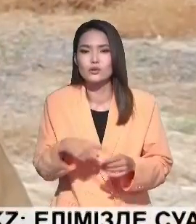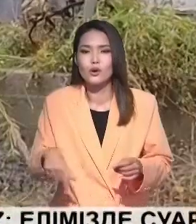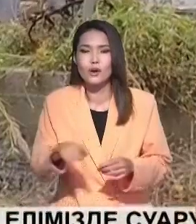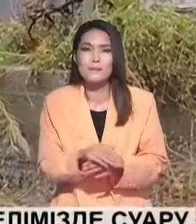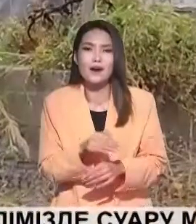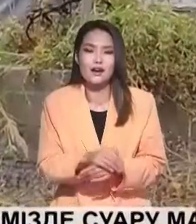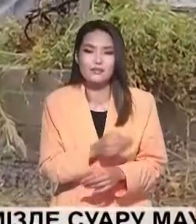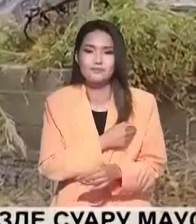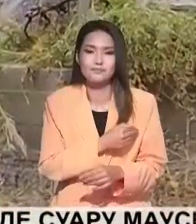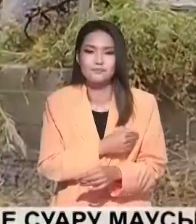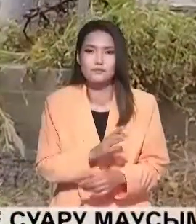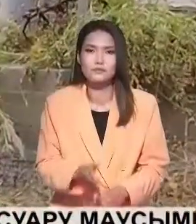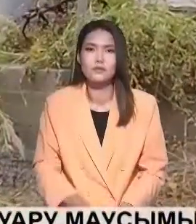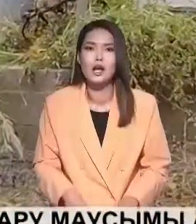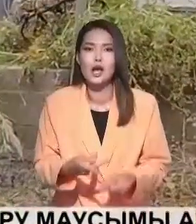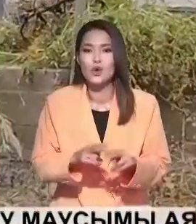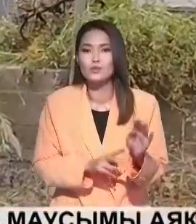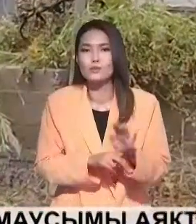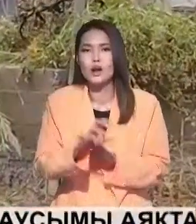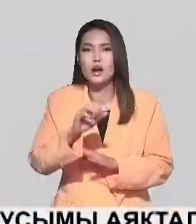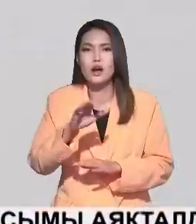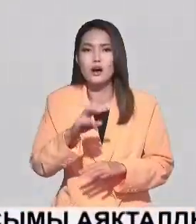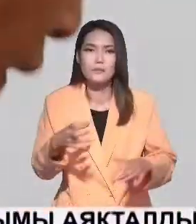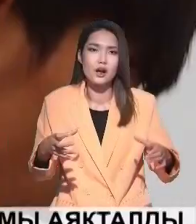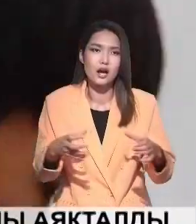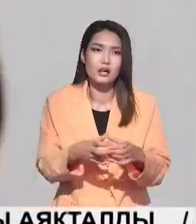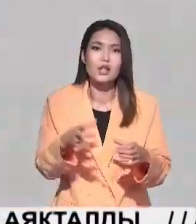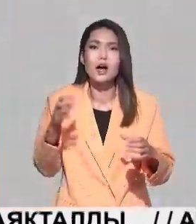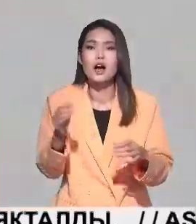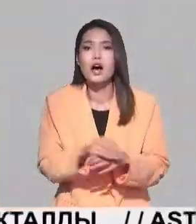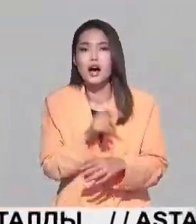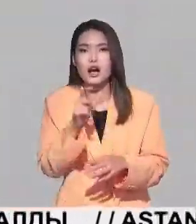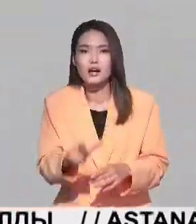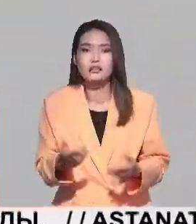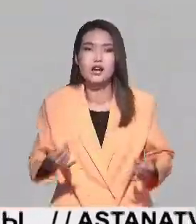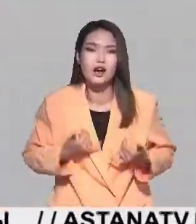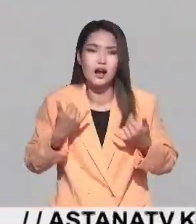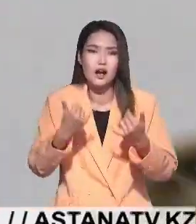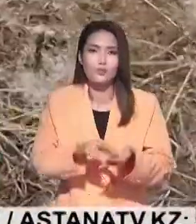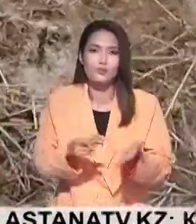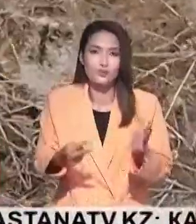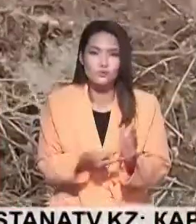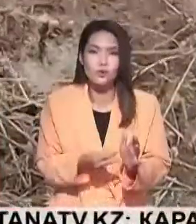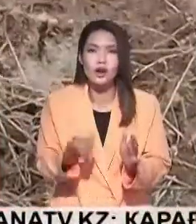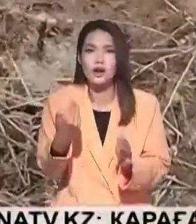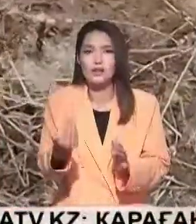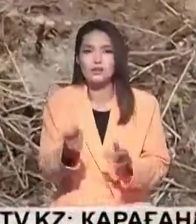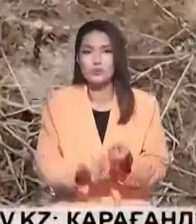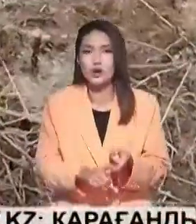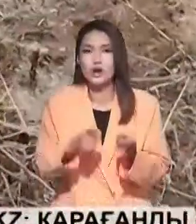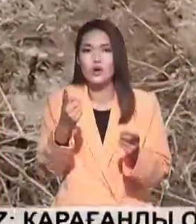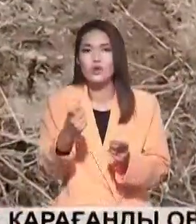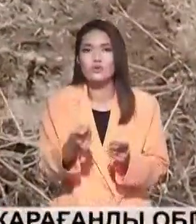болыңдар. Бұл бастама Аманат партиясының ардагерлерді ардақтайық жобасы бойынша ұйымдастырылып отыр.